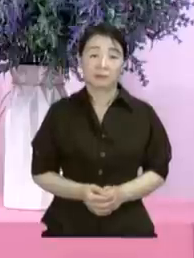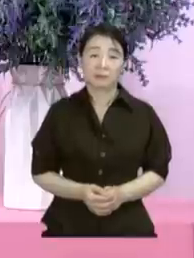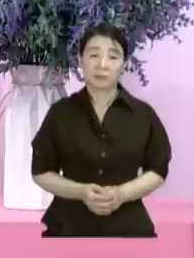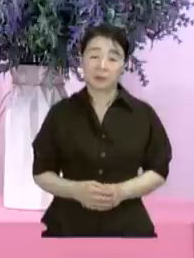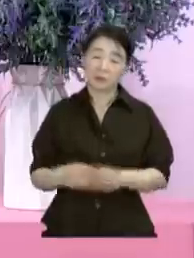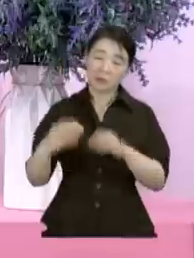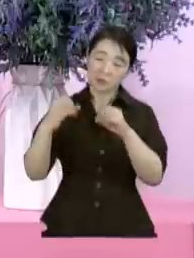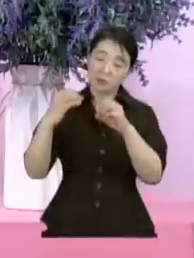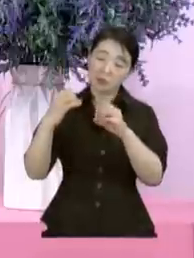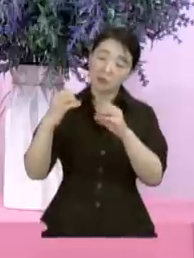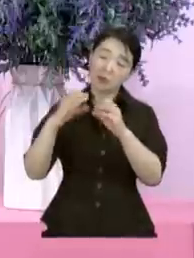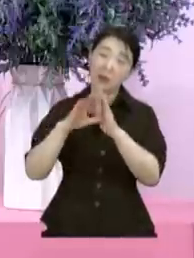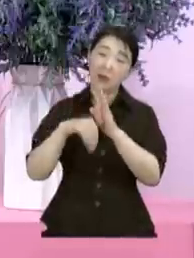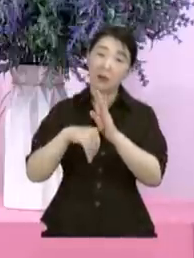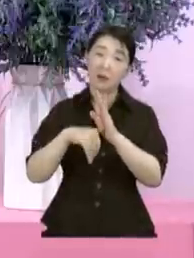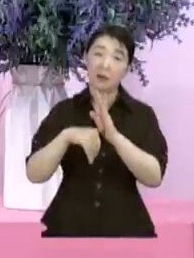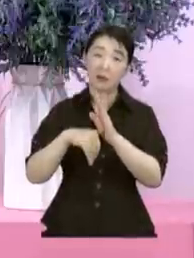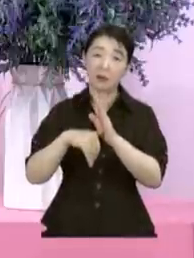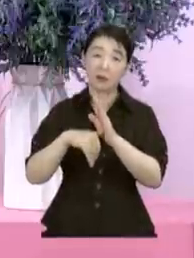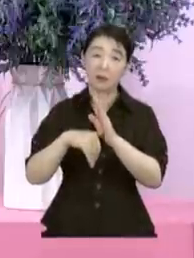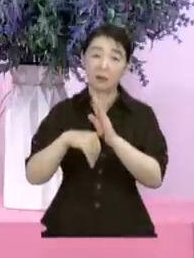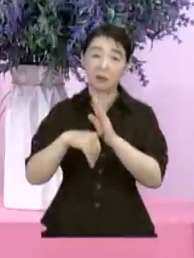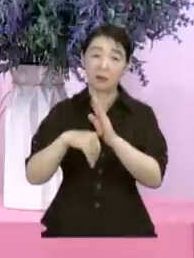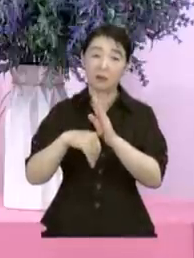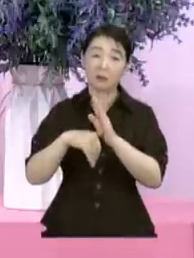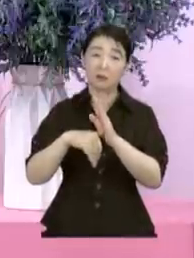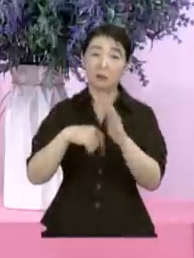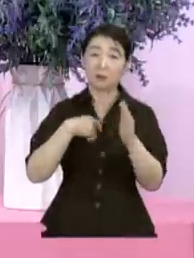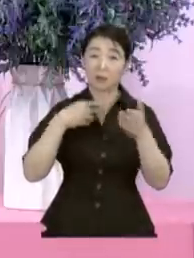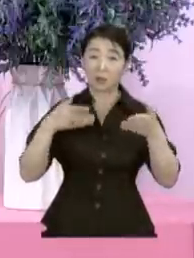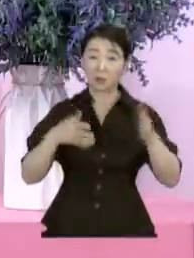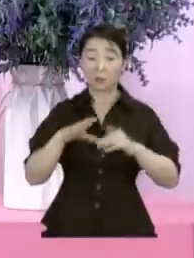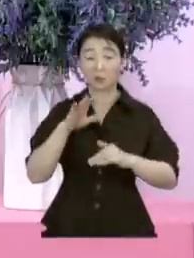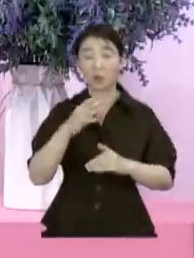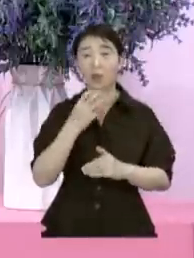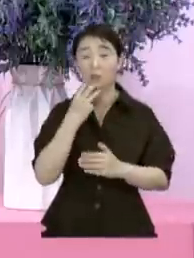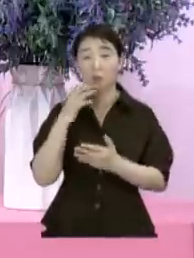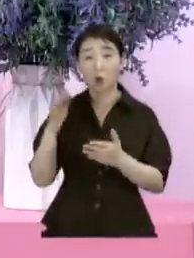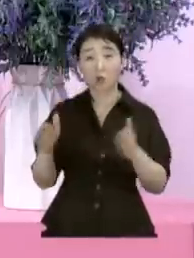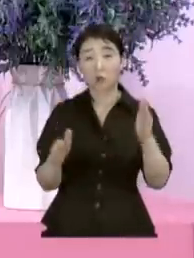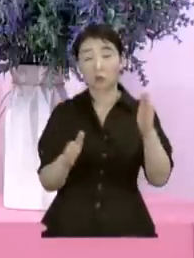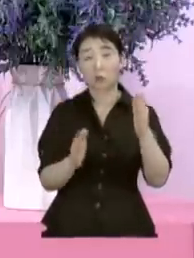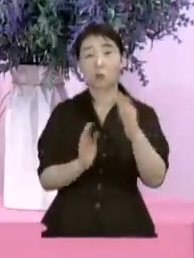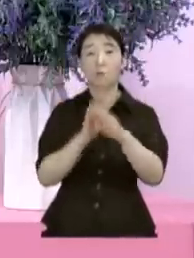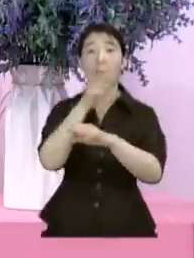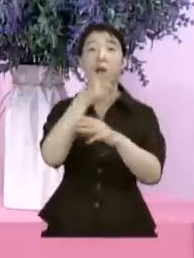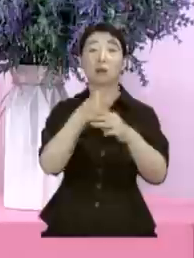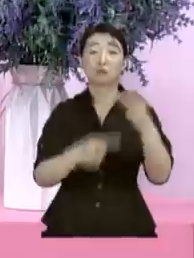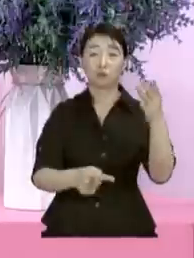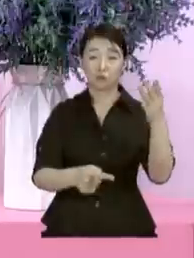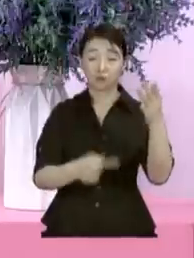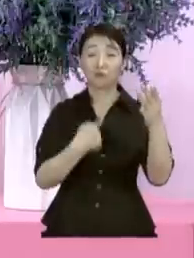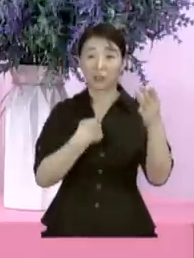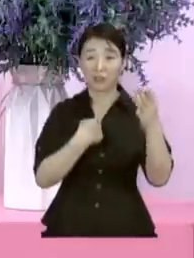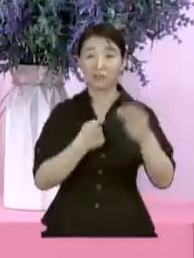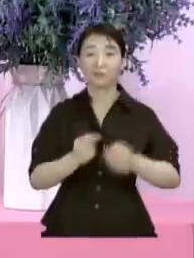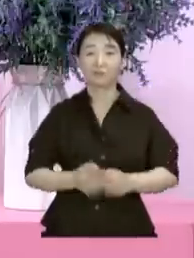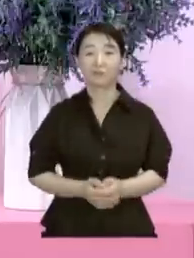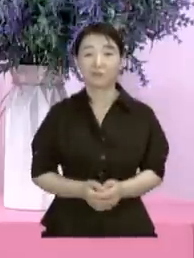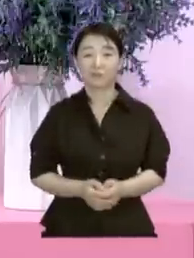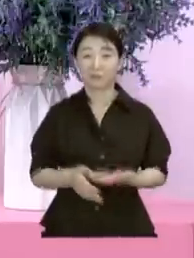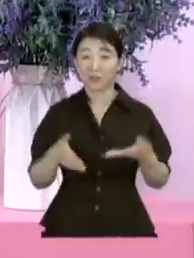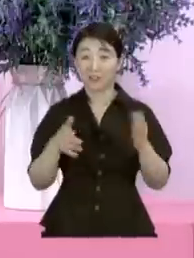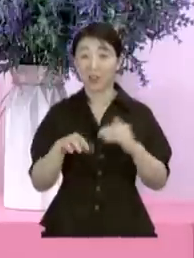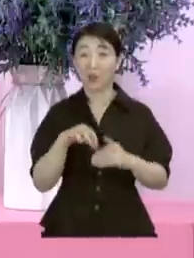그 이야기를 나누는 과정에 저는 고향이 경기도 파주예요. 아, 그래요? 네. 상담사님이? 네,